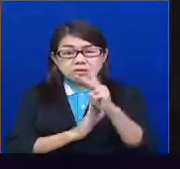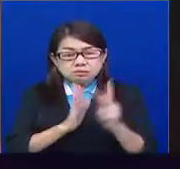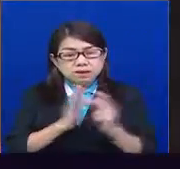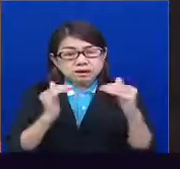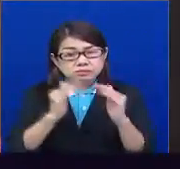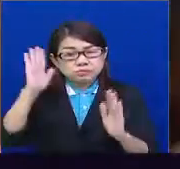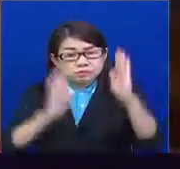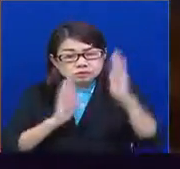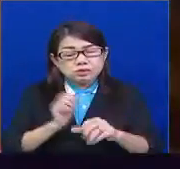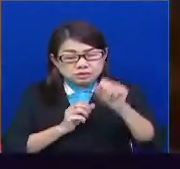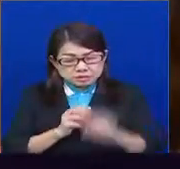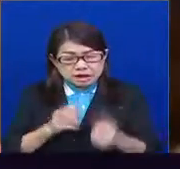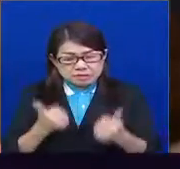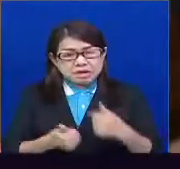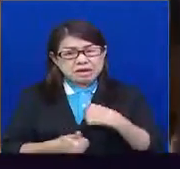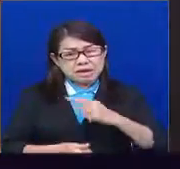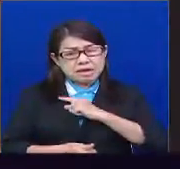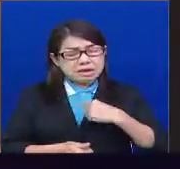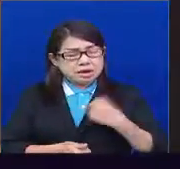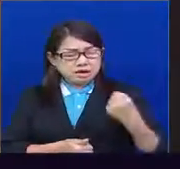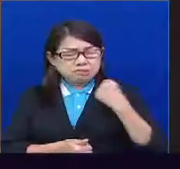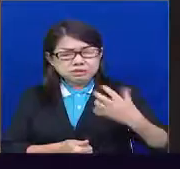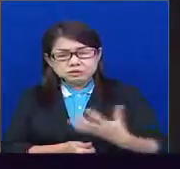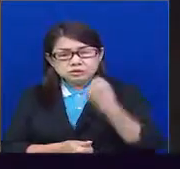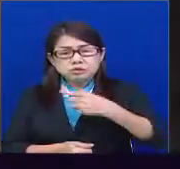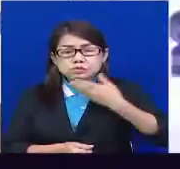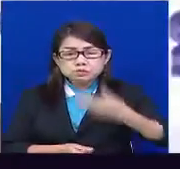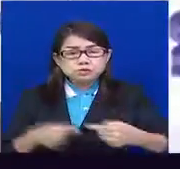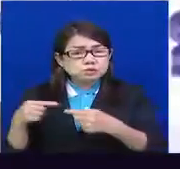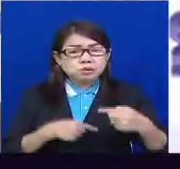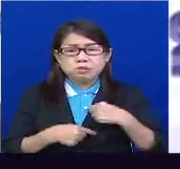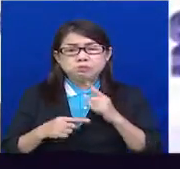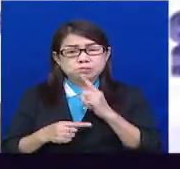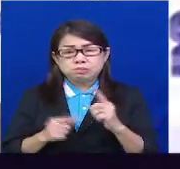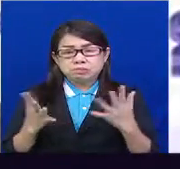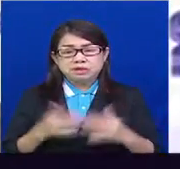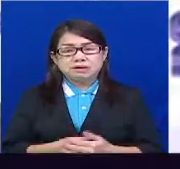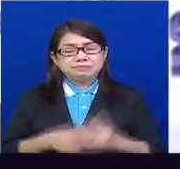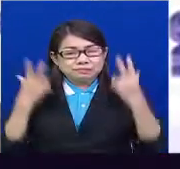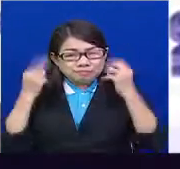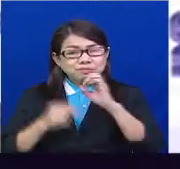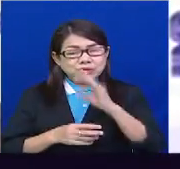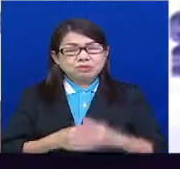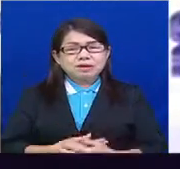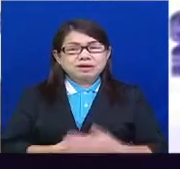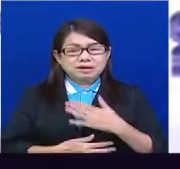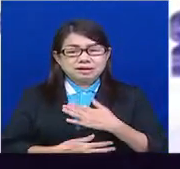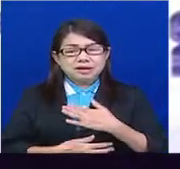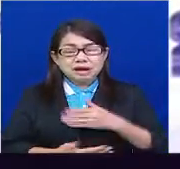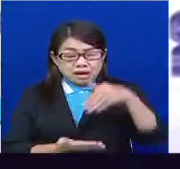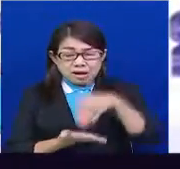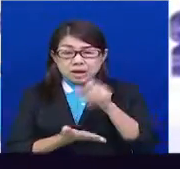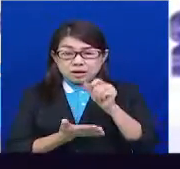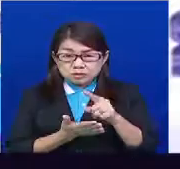ตัวก็ไม่เคยคิดสืบทอดอำนาจค่ะเราเราเป็นอะไรล่ะเป็นศูนย์กลางทาง